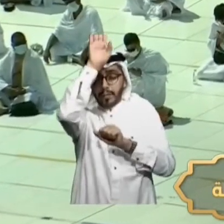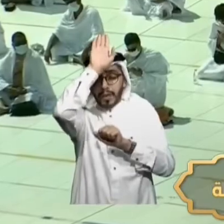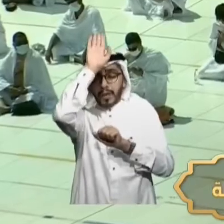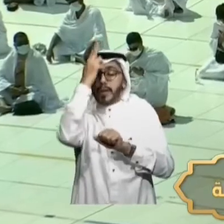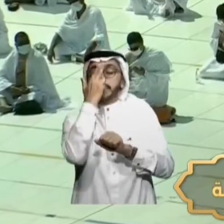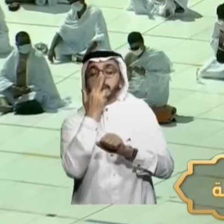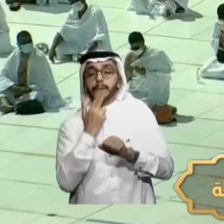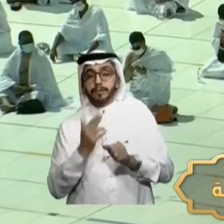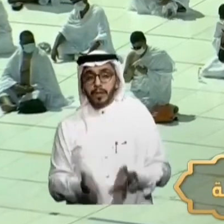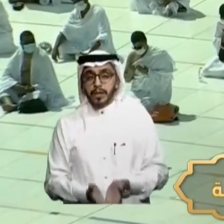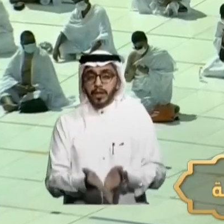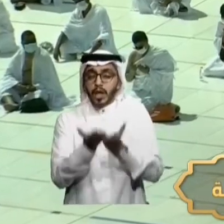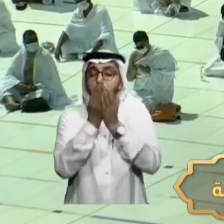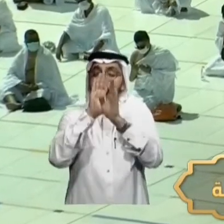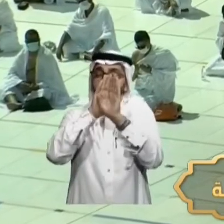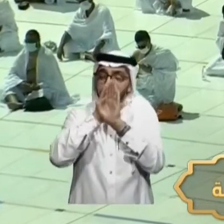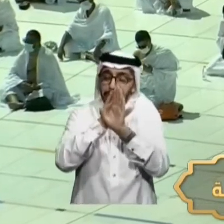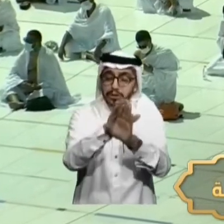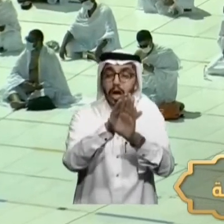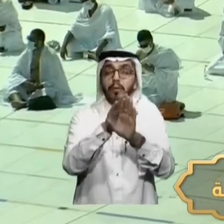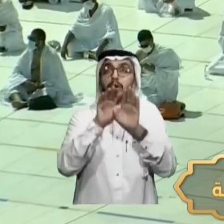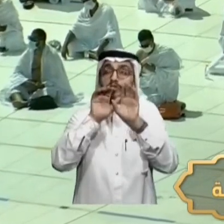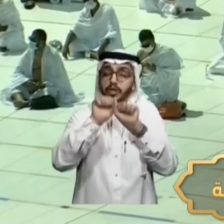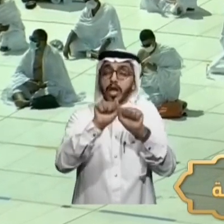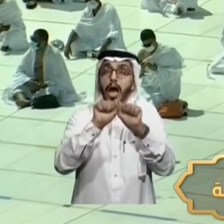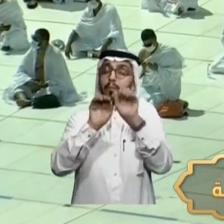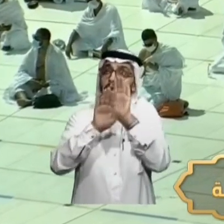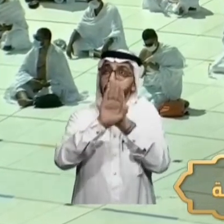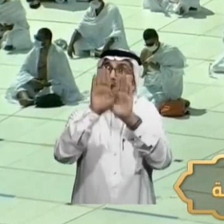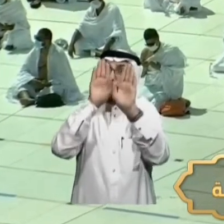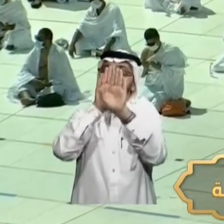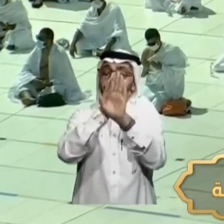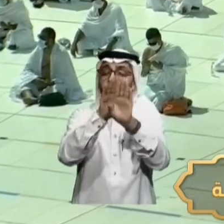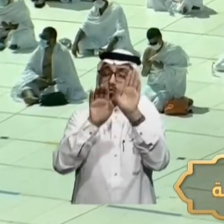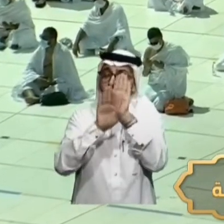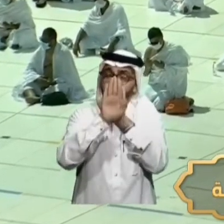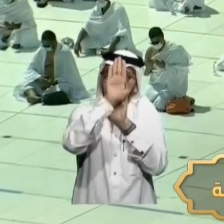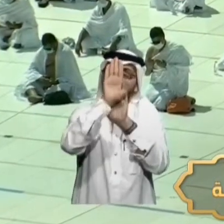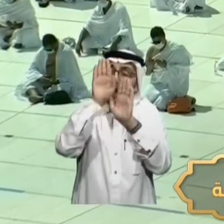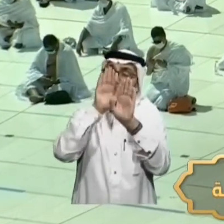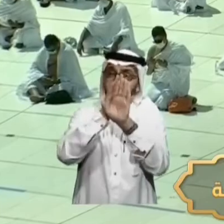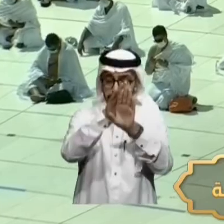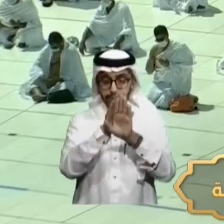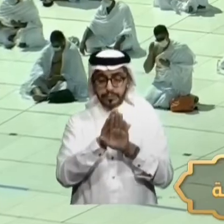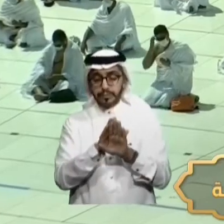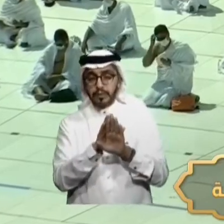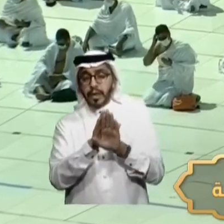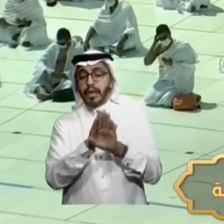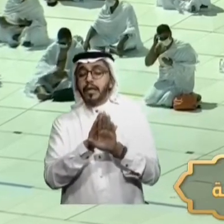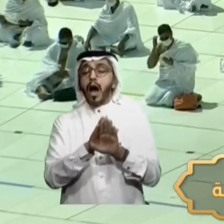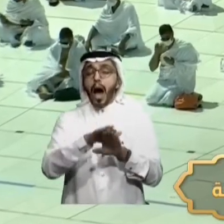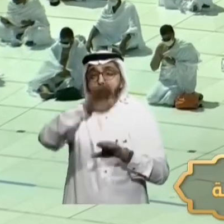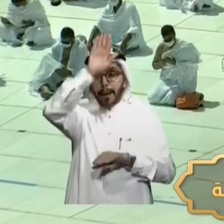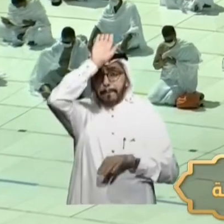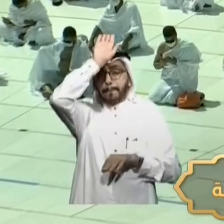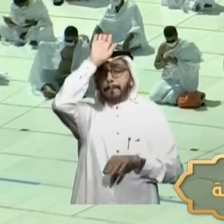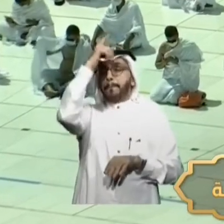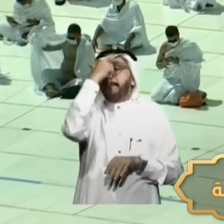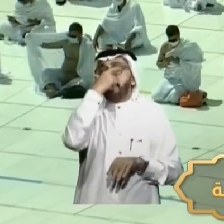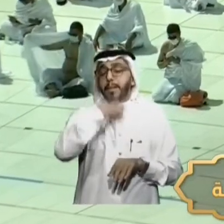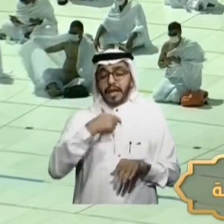أمرنا. اللهم أيده بتأييدك ووفقه بتوفيقك. اللهم اجعل خادم